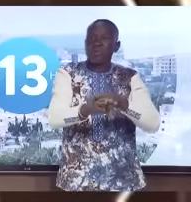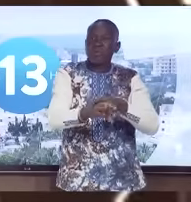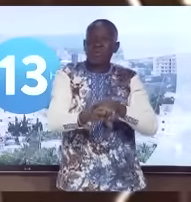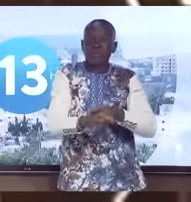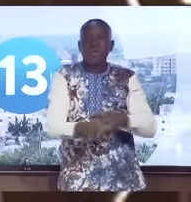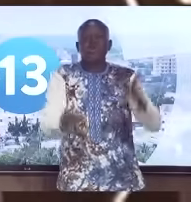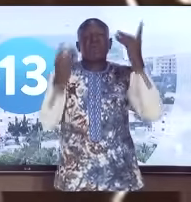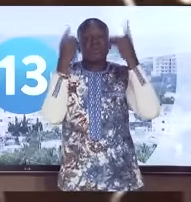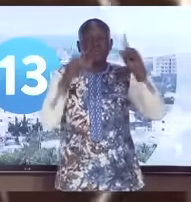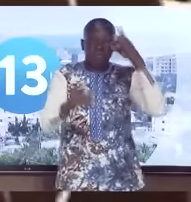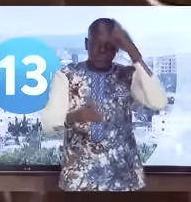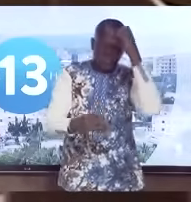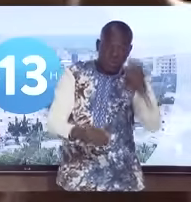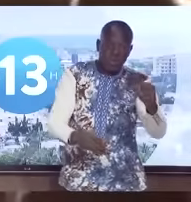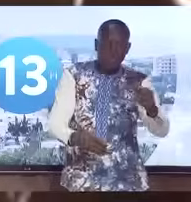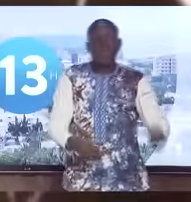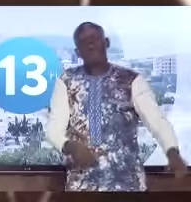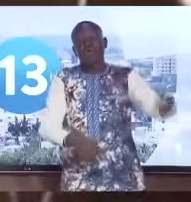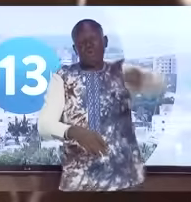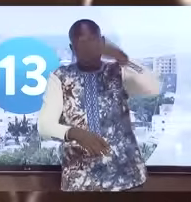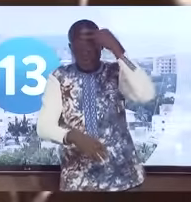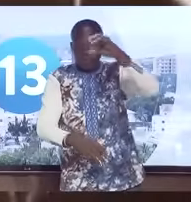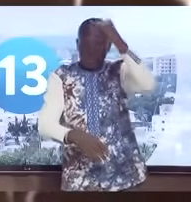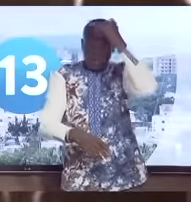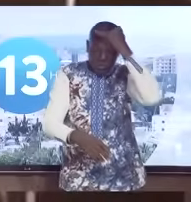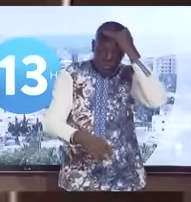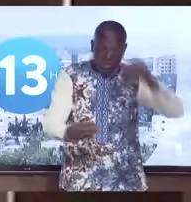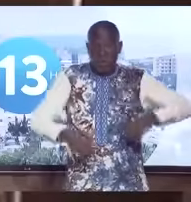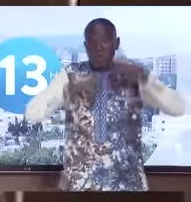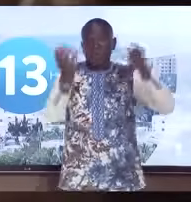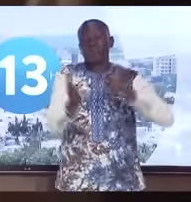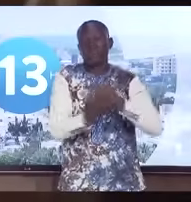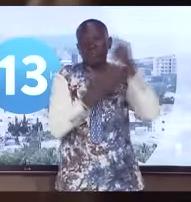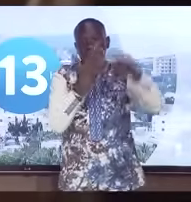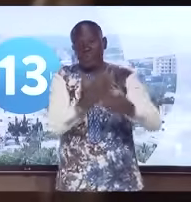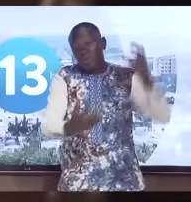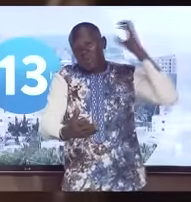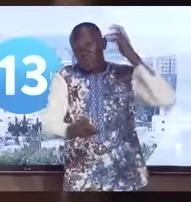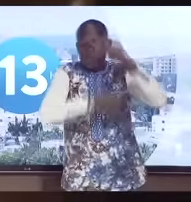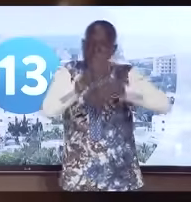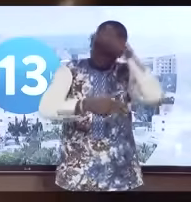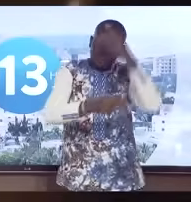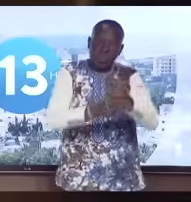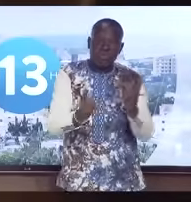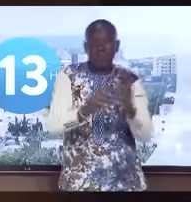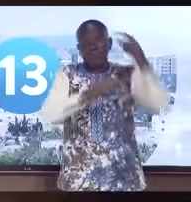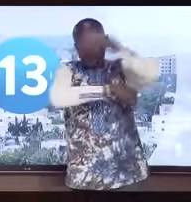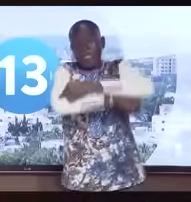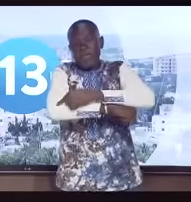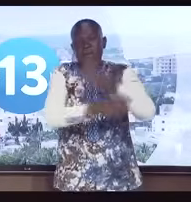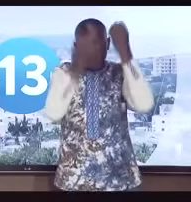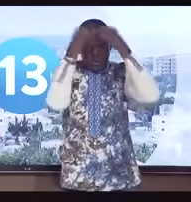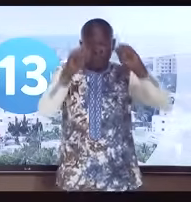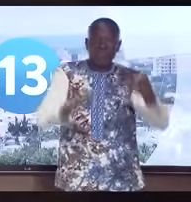discours mémorable de Maurice Yamiogo livré le 5 août 1960 sur les ondes de la radio nationale. Ce jour-là, le président